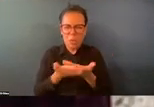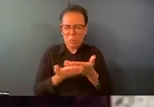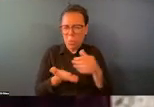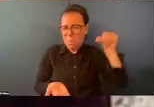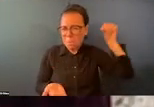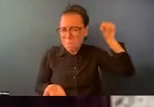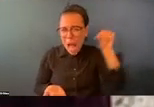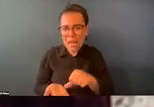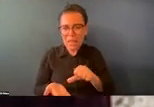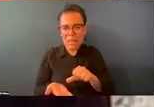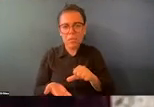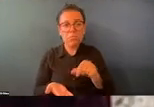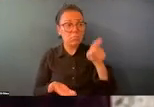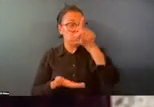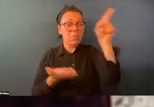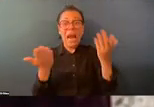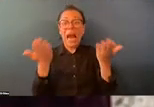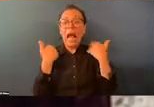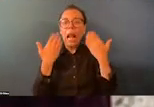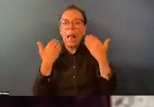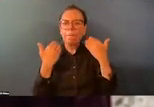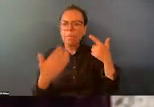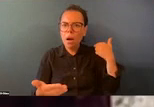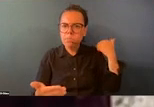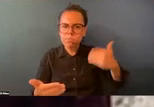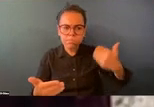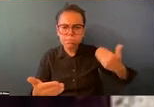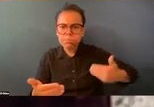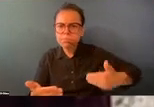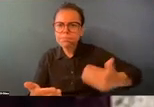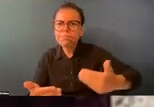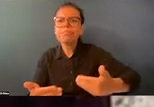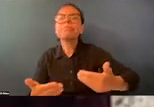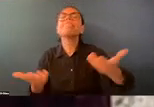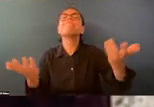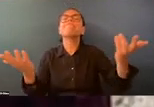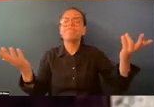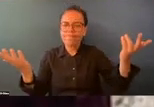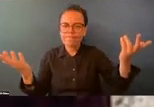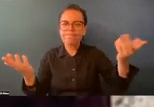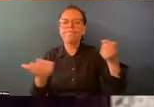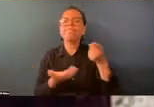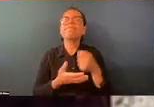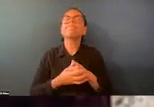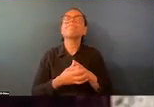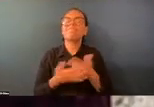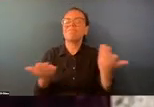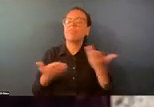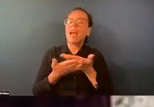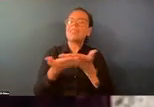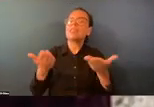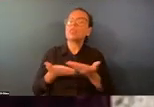участились и которых мы наблюдаем, приводят к новым явлениям, таким как миграция, климатическая